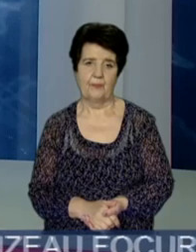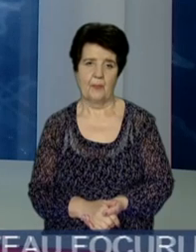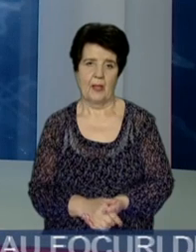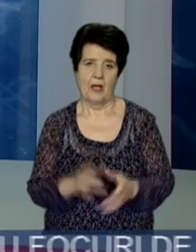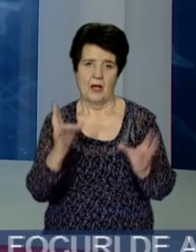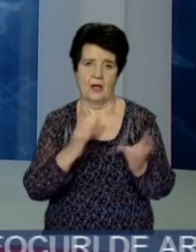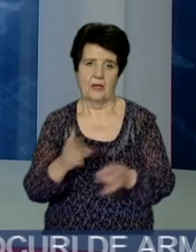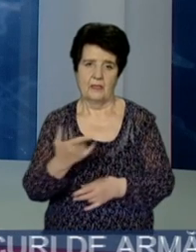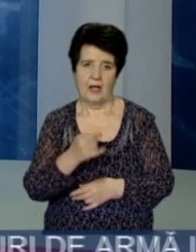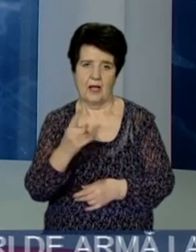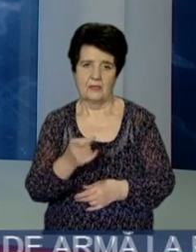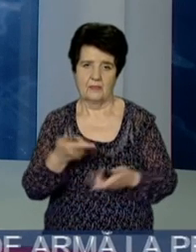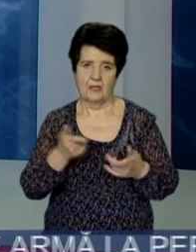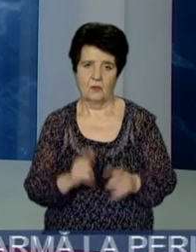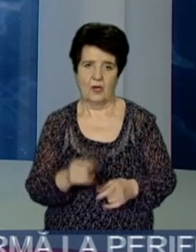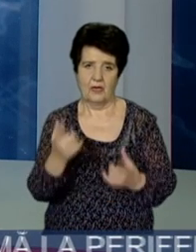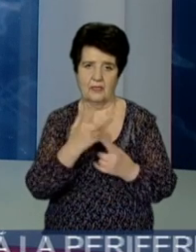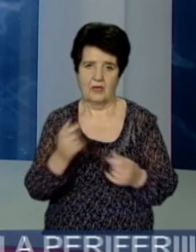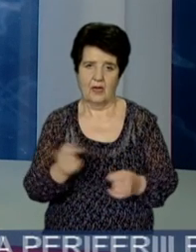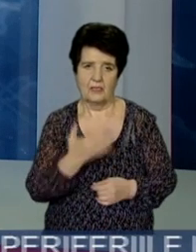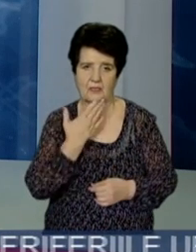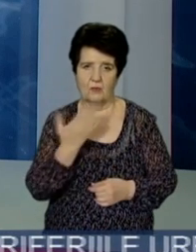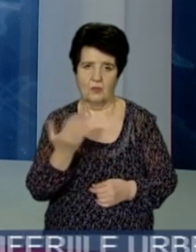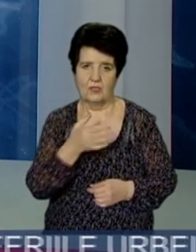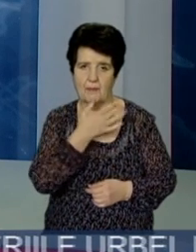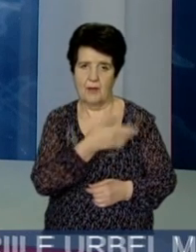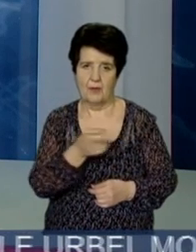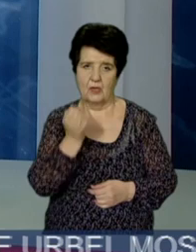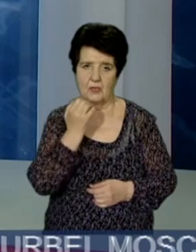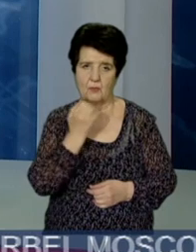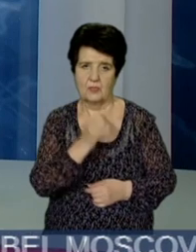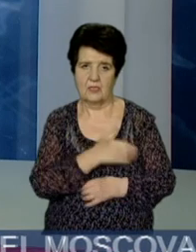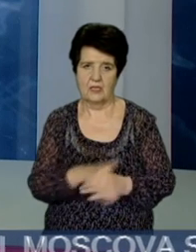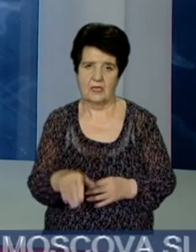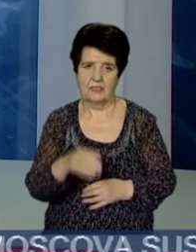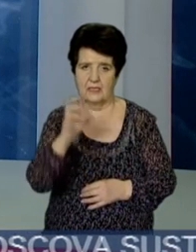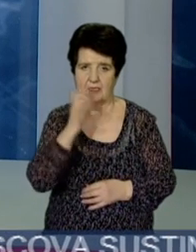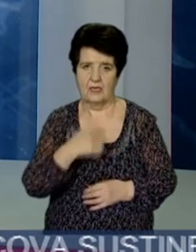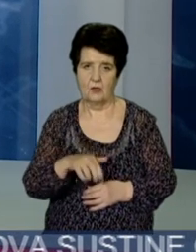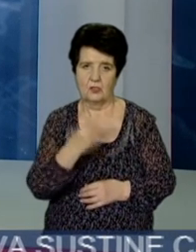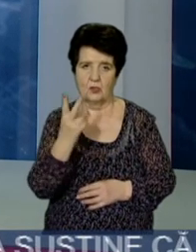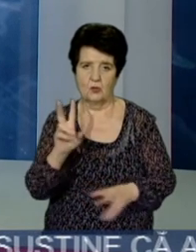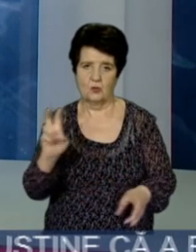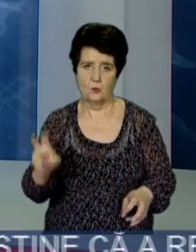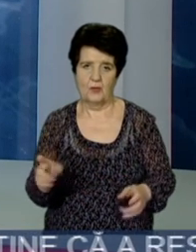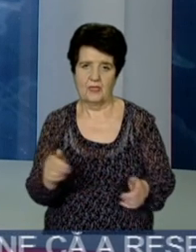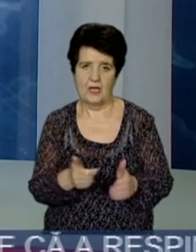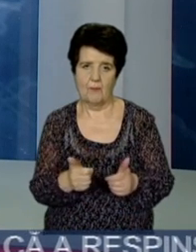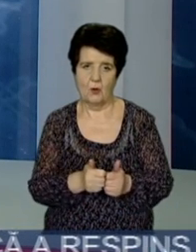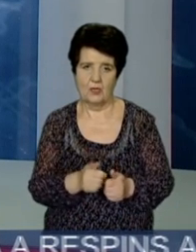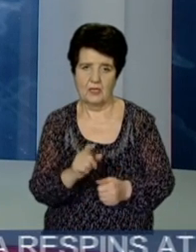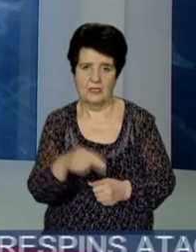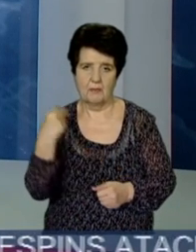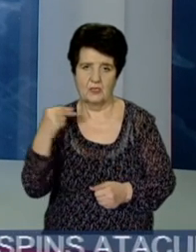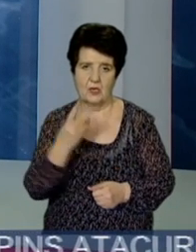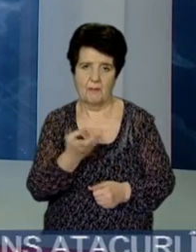Criza gazelor naturale, dar și declarațiile din ultima perioadă ale Moscovei la adresa țării noastre au fost două subiecte abordate de către președintele